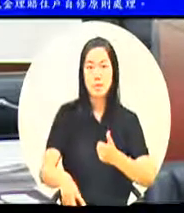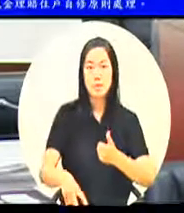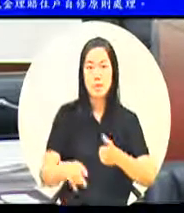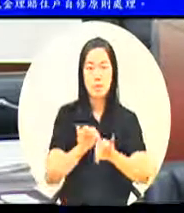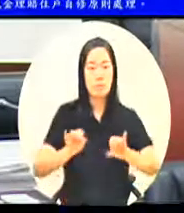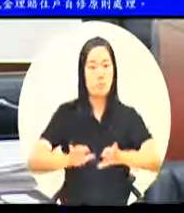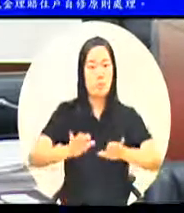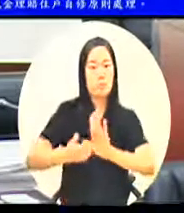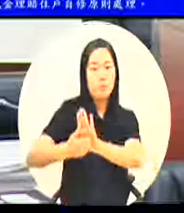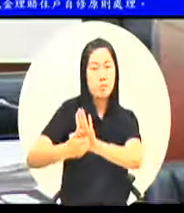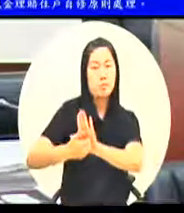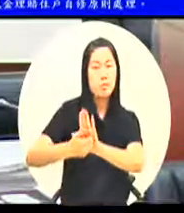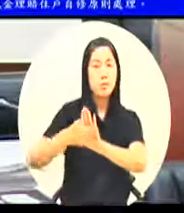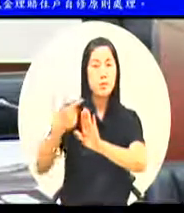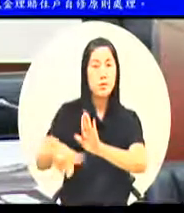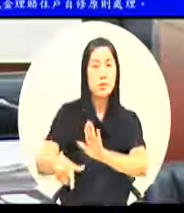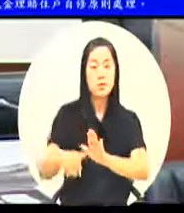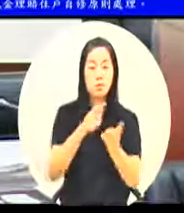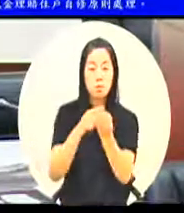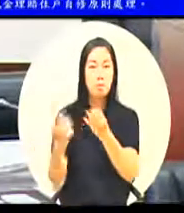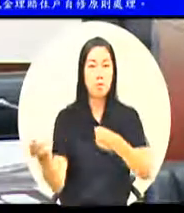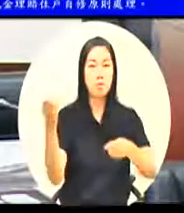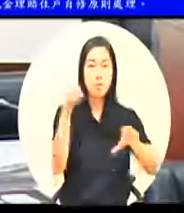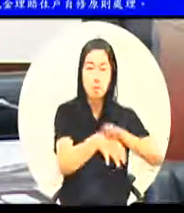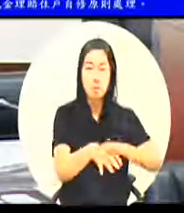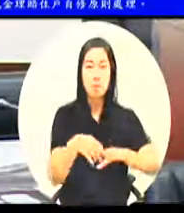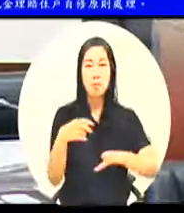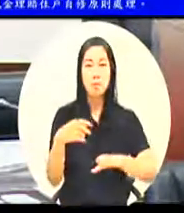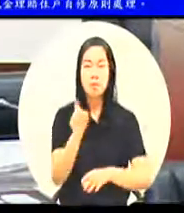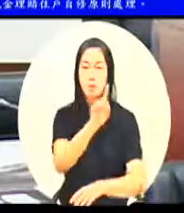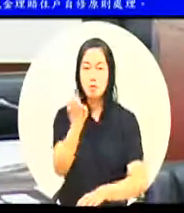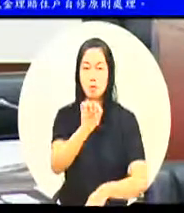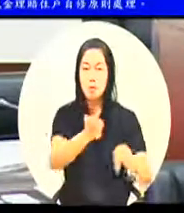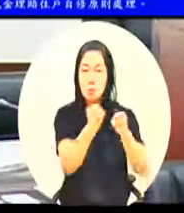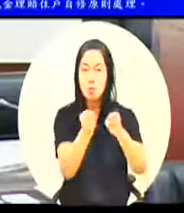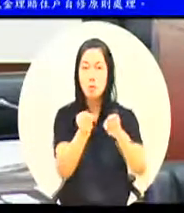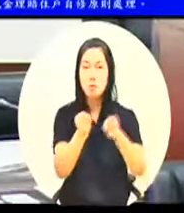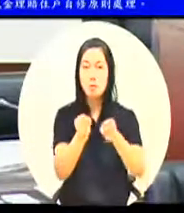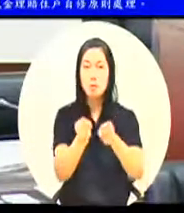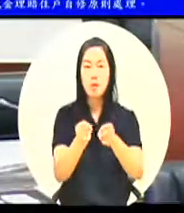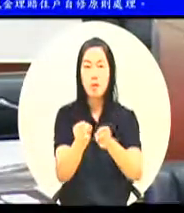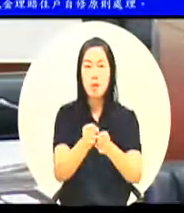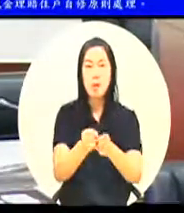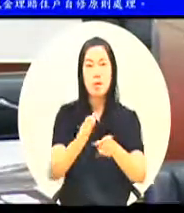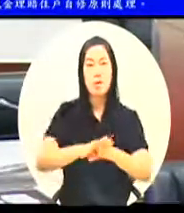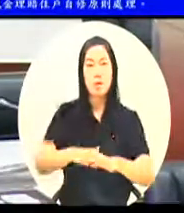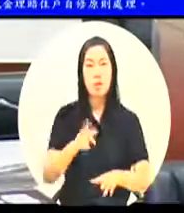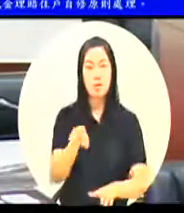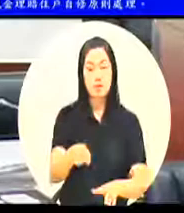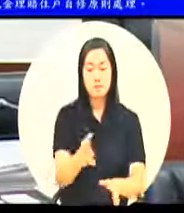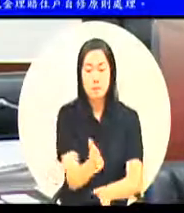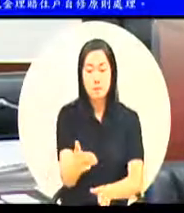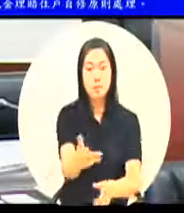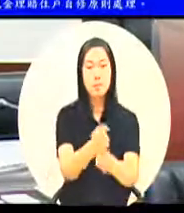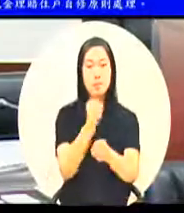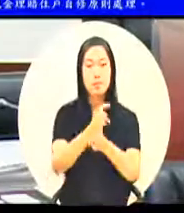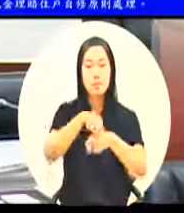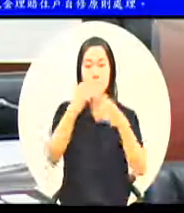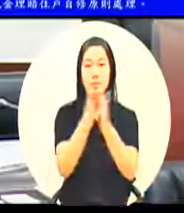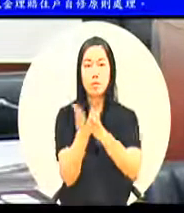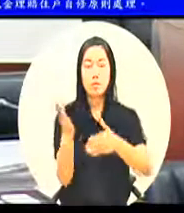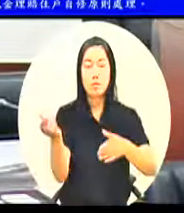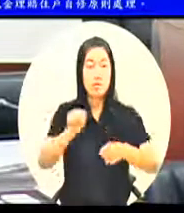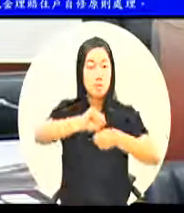目。你讲体检，你袂当讲来讲个精列，啊，有了哪一些破损，不是这样，包括防震是不是应该怎样都要给它